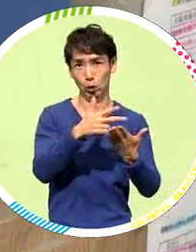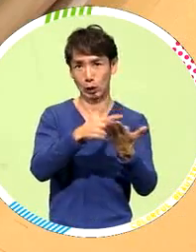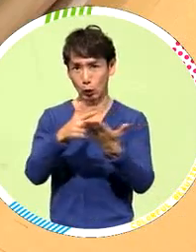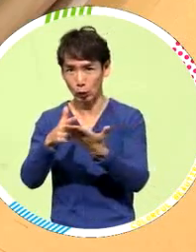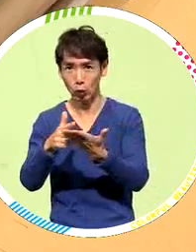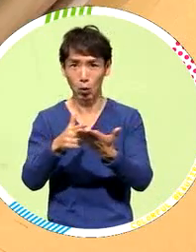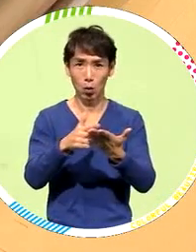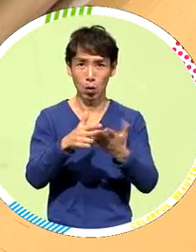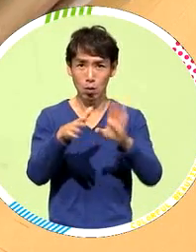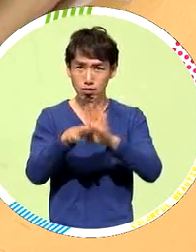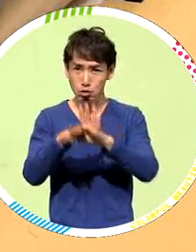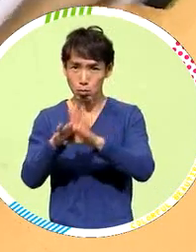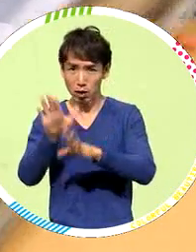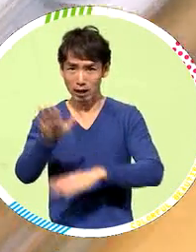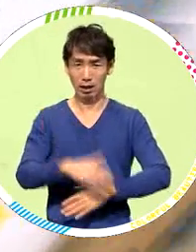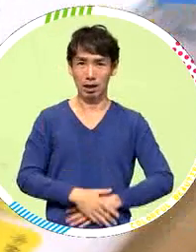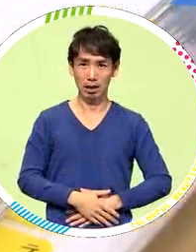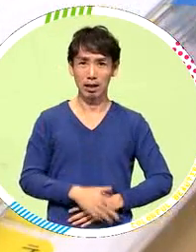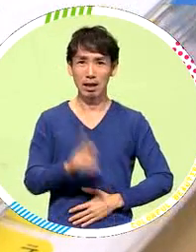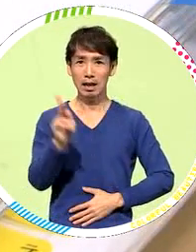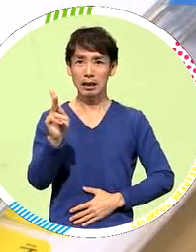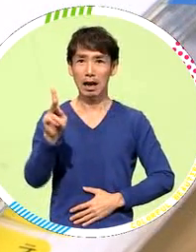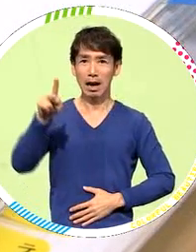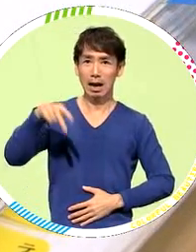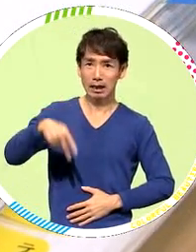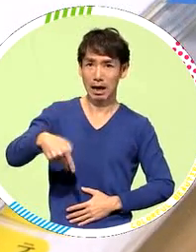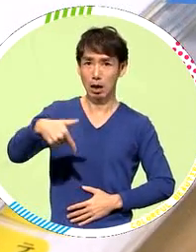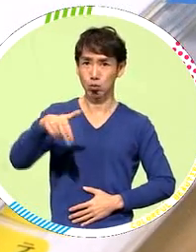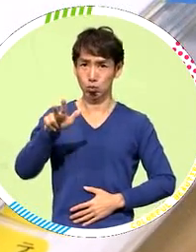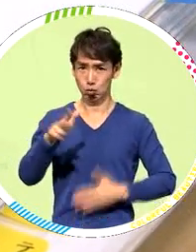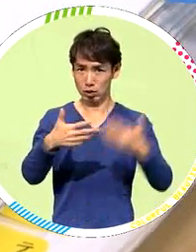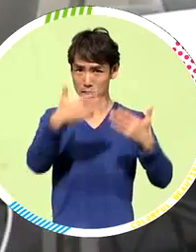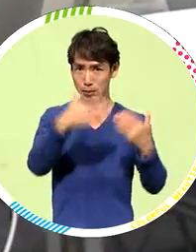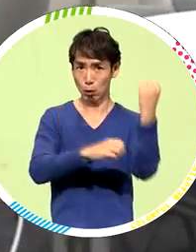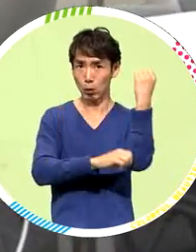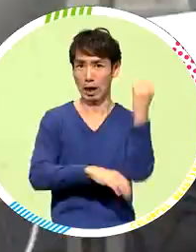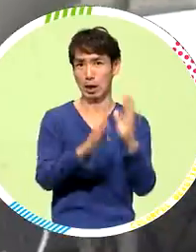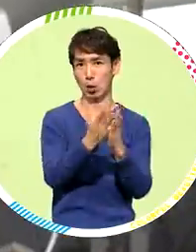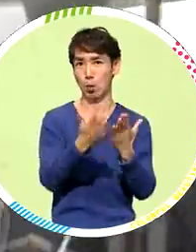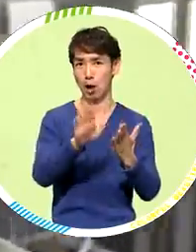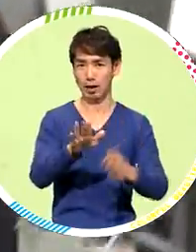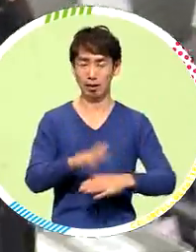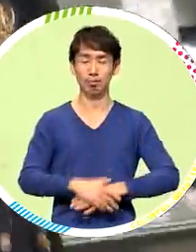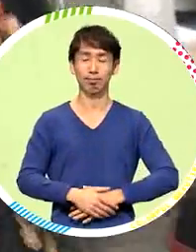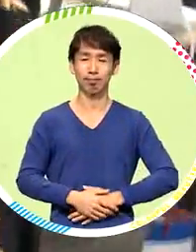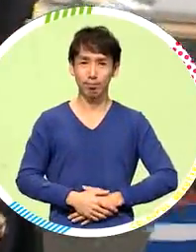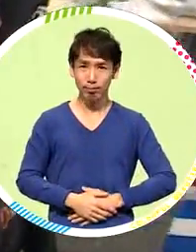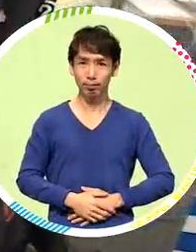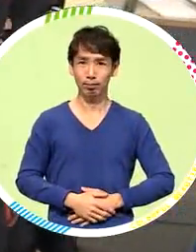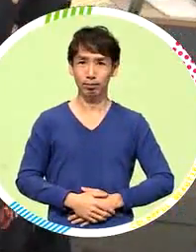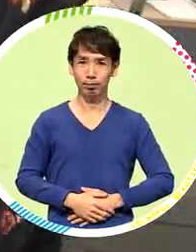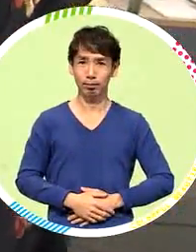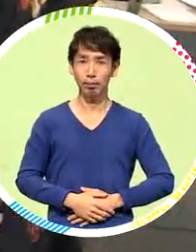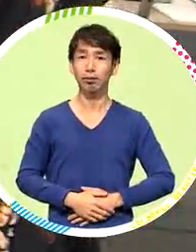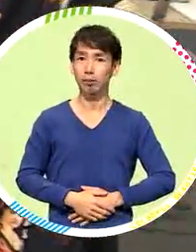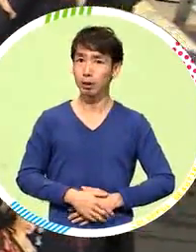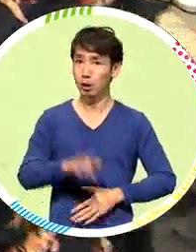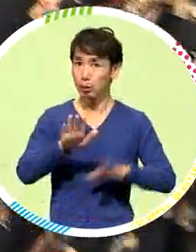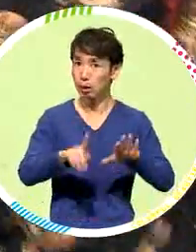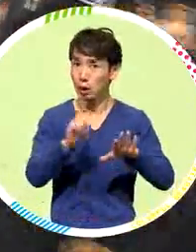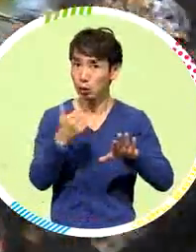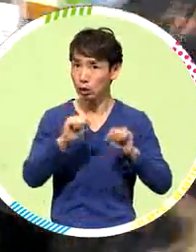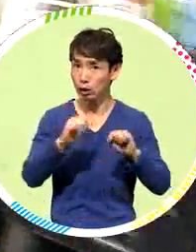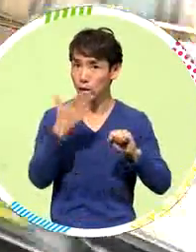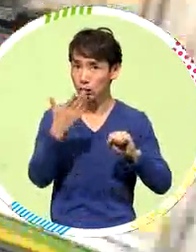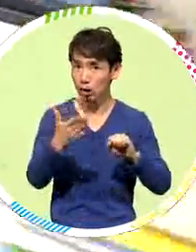がオカナフル tv の台本も今も何も作業をされてるんですかはいえーと